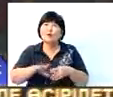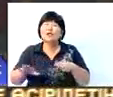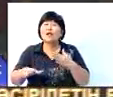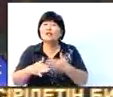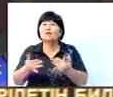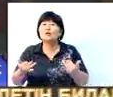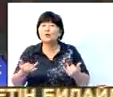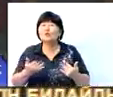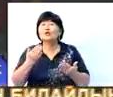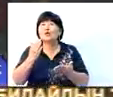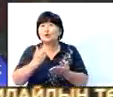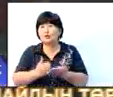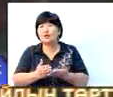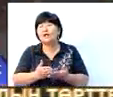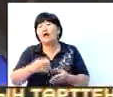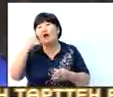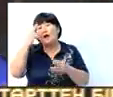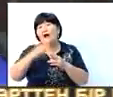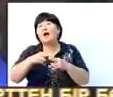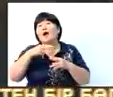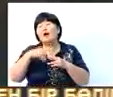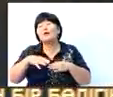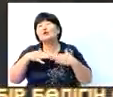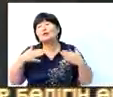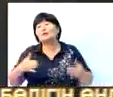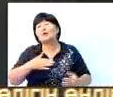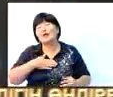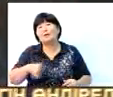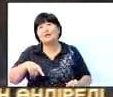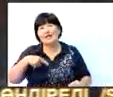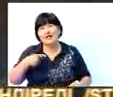демеушілік көрсеткен үшін аға апаларымызға көп-көп рахметімізді айтамыз.